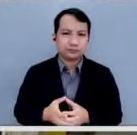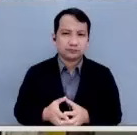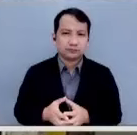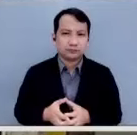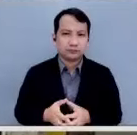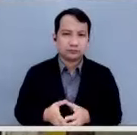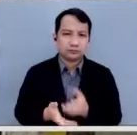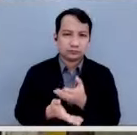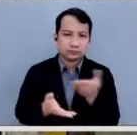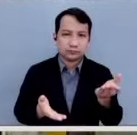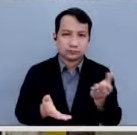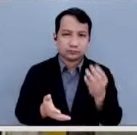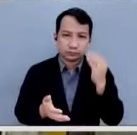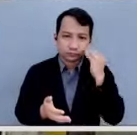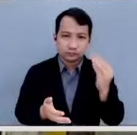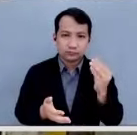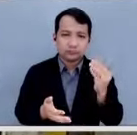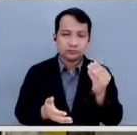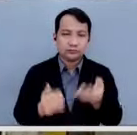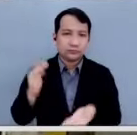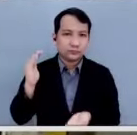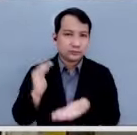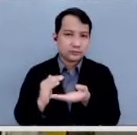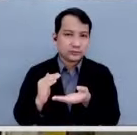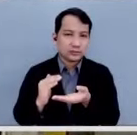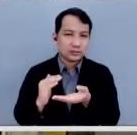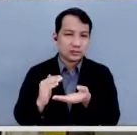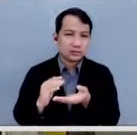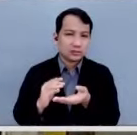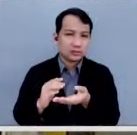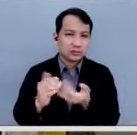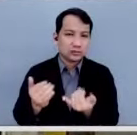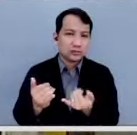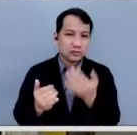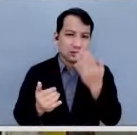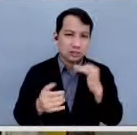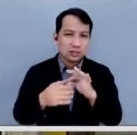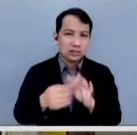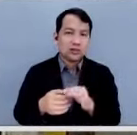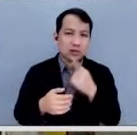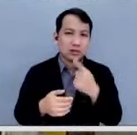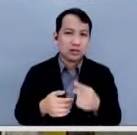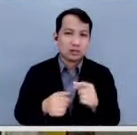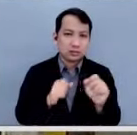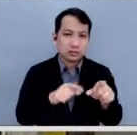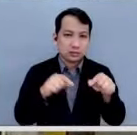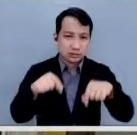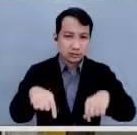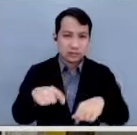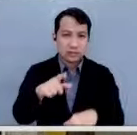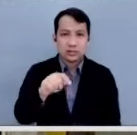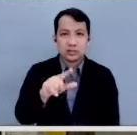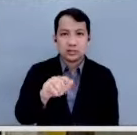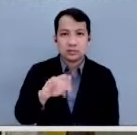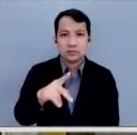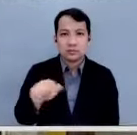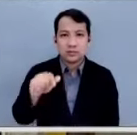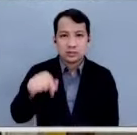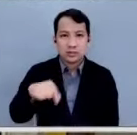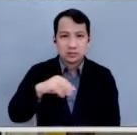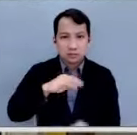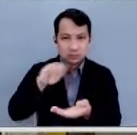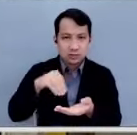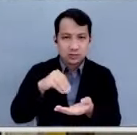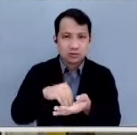Nako Maui, sulitin na ang bumababang presyo ng bigas ngayon. Ayon sa mga tindera dito sa Talipapa sa Barangka sa Mandaluyong,